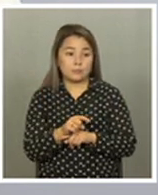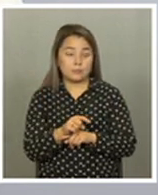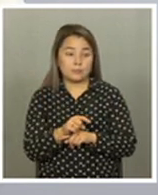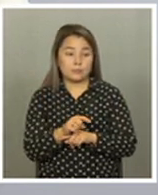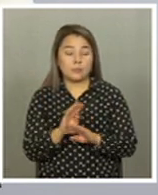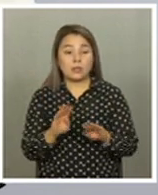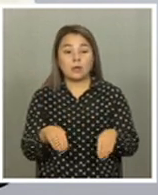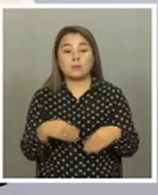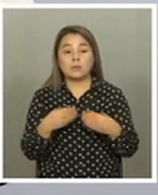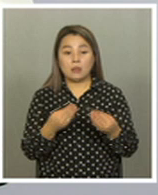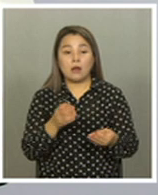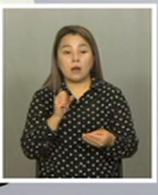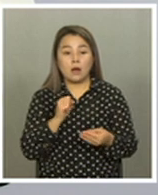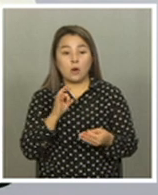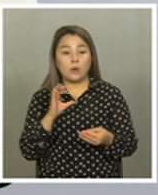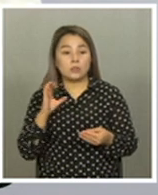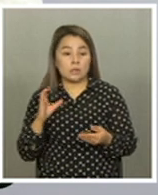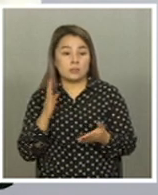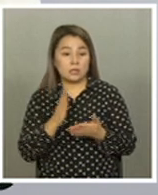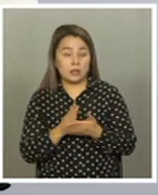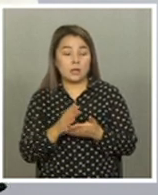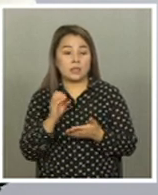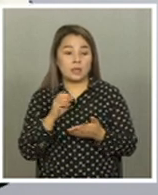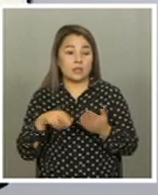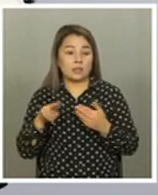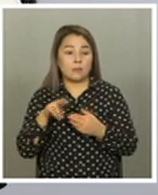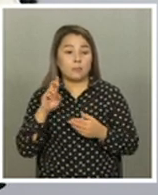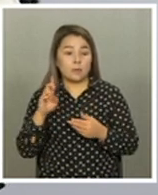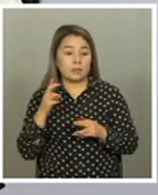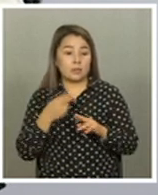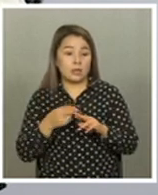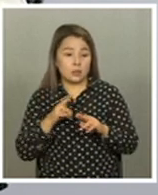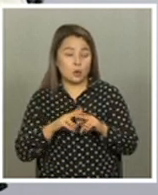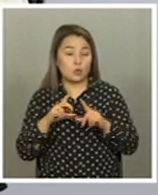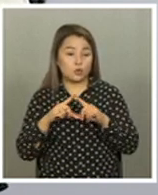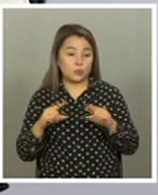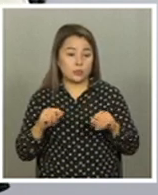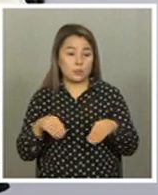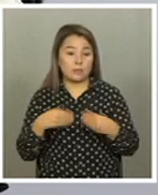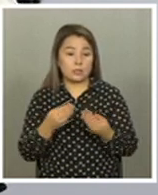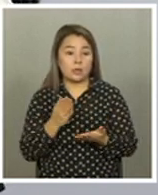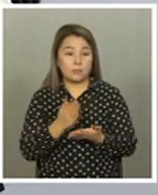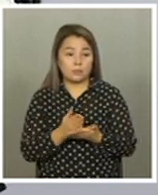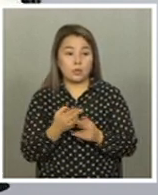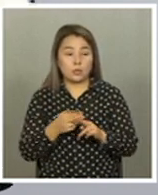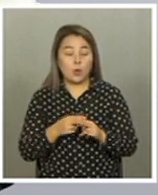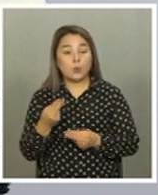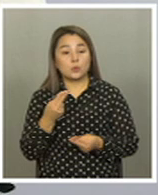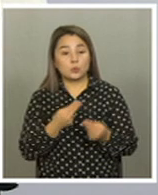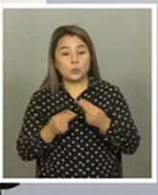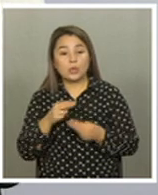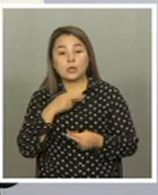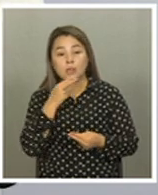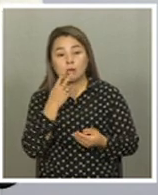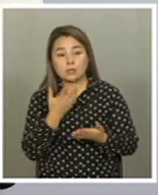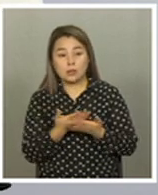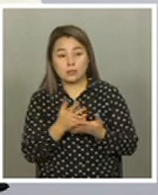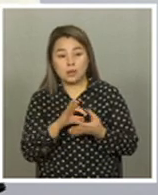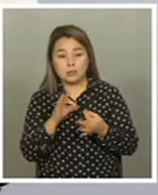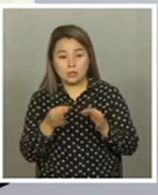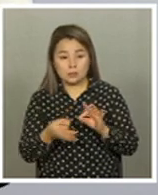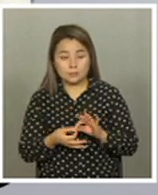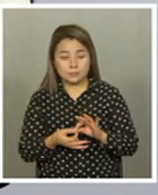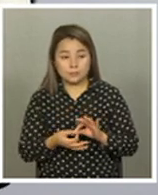Берілгені АОЦ және ЕДБ үш бұрыштары берілген. Балалар, мынау суретке мұқият назарымызды